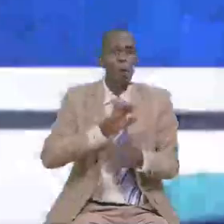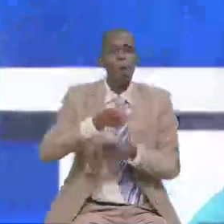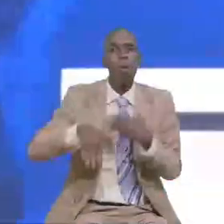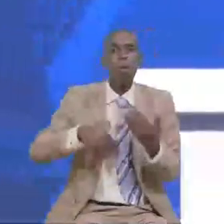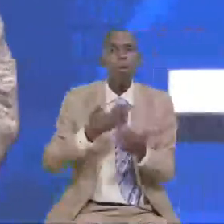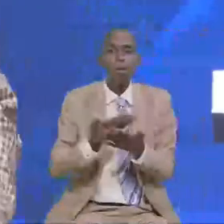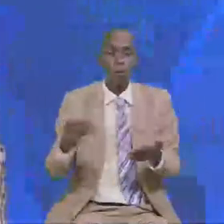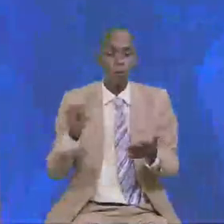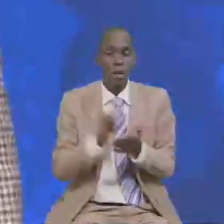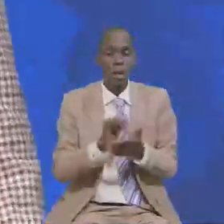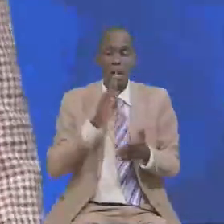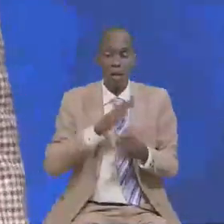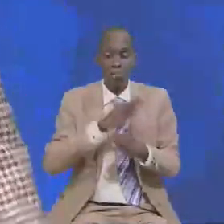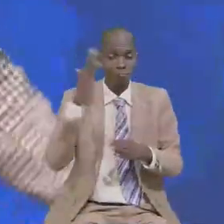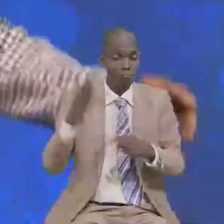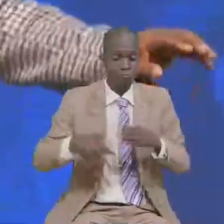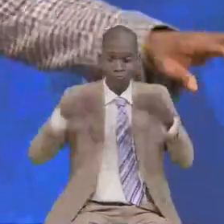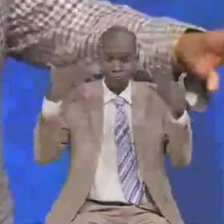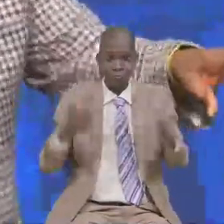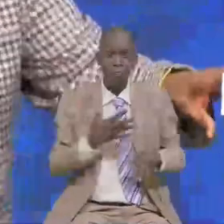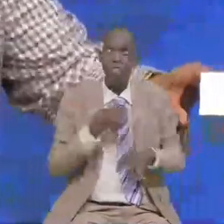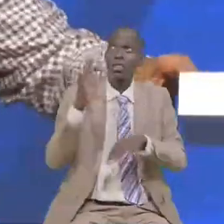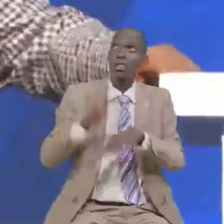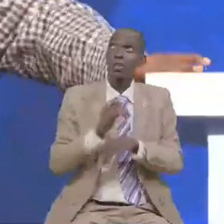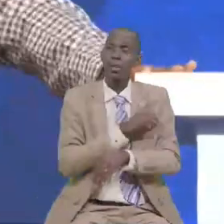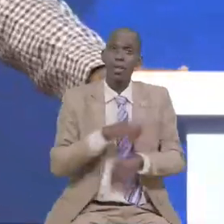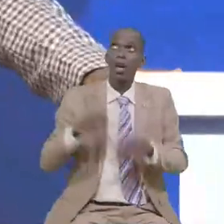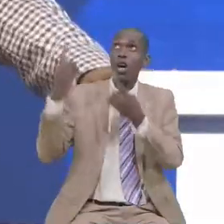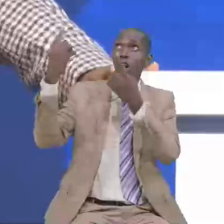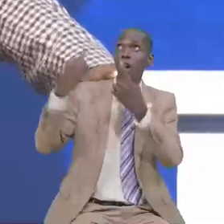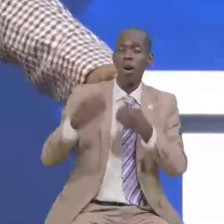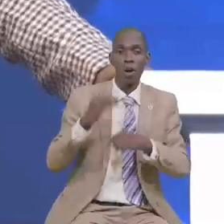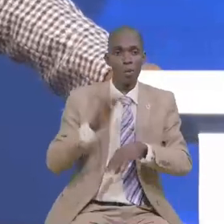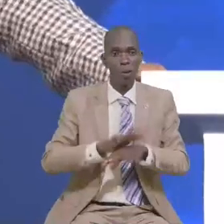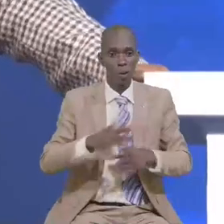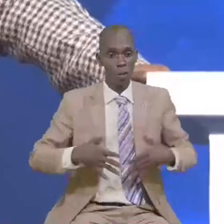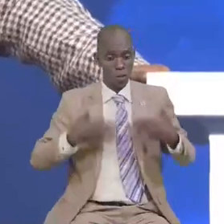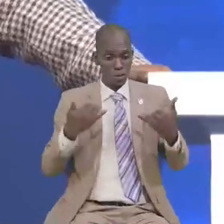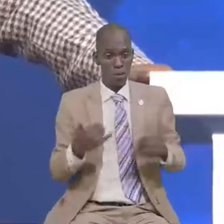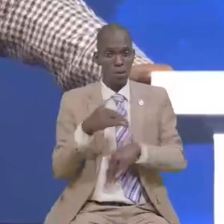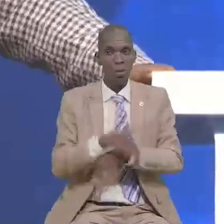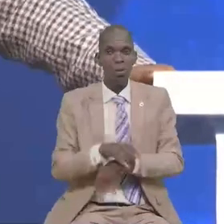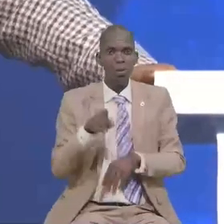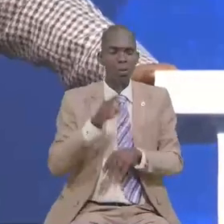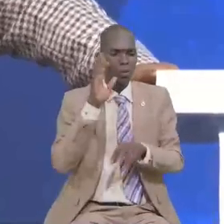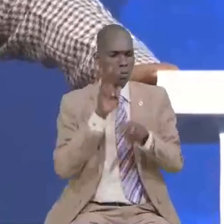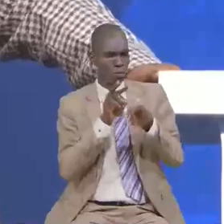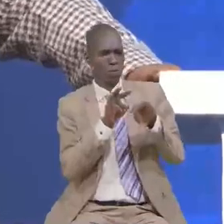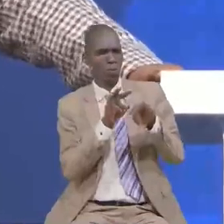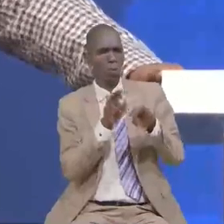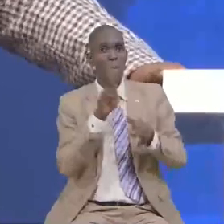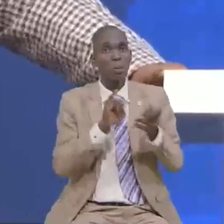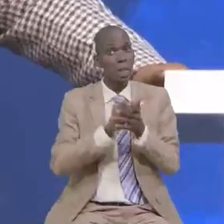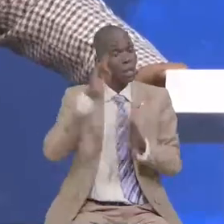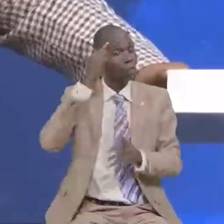toutes ces choses seront finalement achevées et que la touche du Seigneur vienne sur